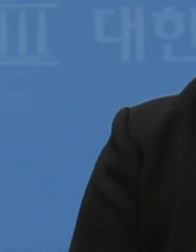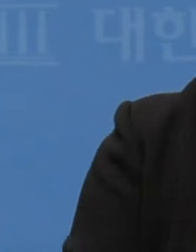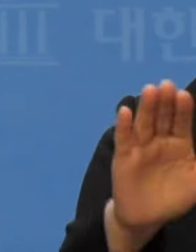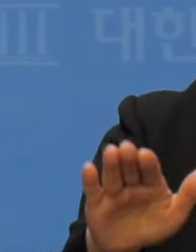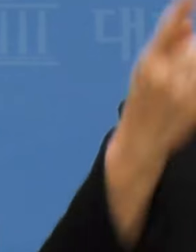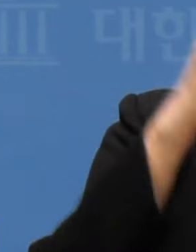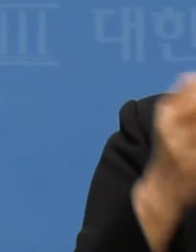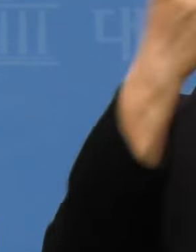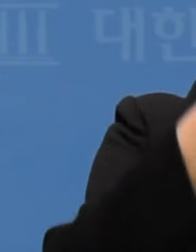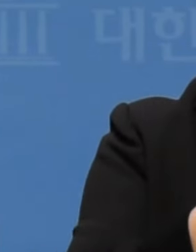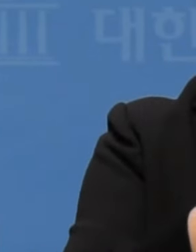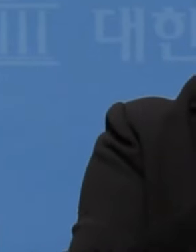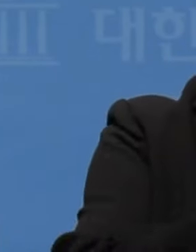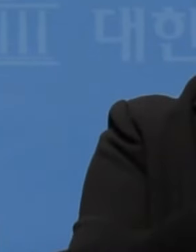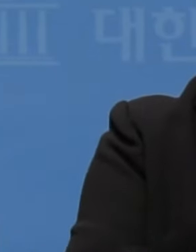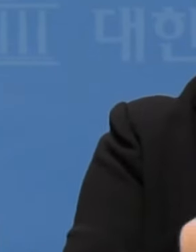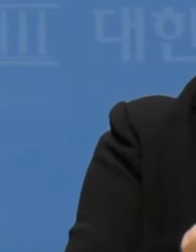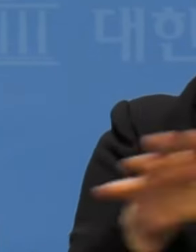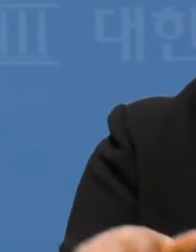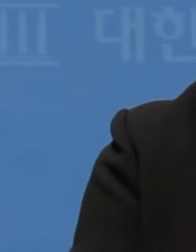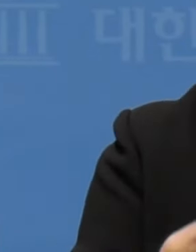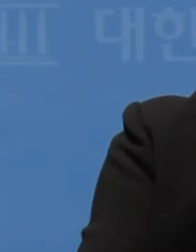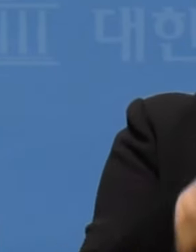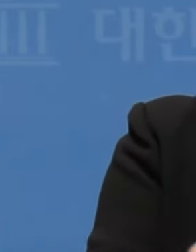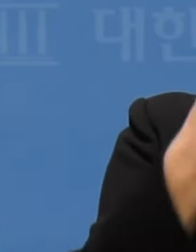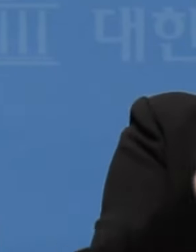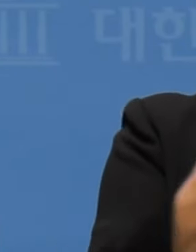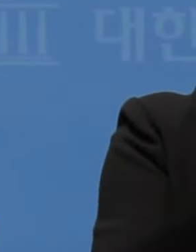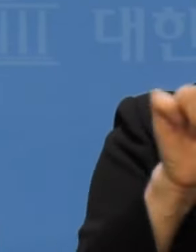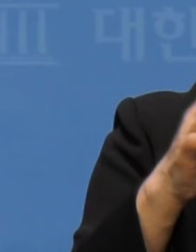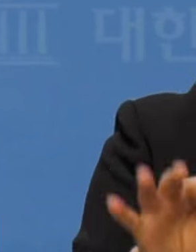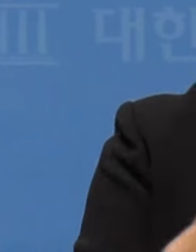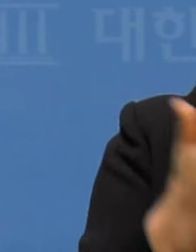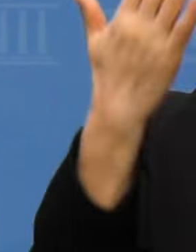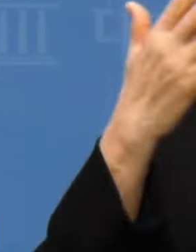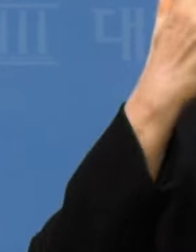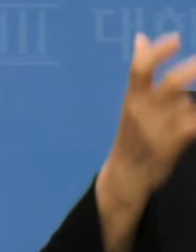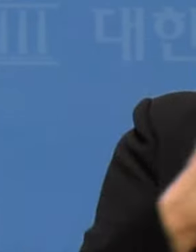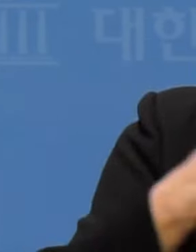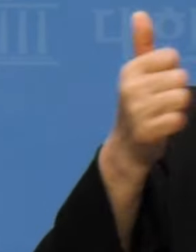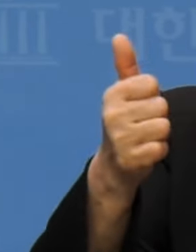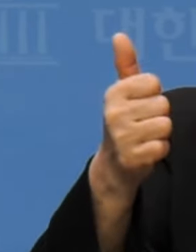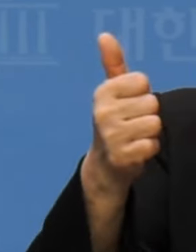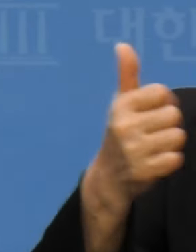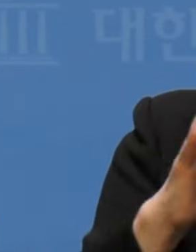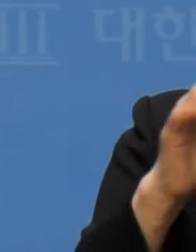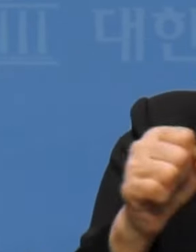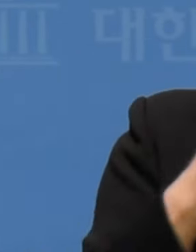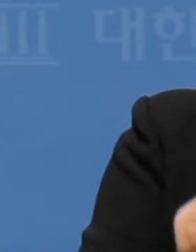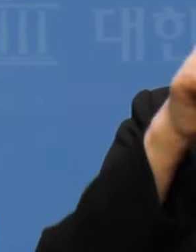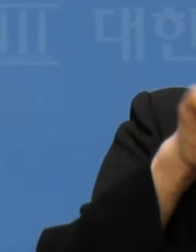현재 여론조사상으로 가장 유력한 두 후보는 더불어민주당 강태웅 전 용산구 구청장과